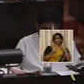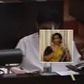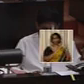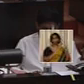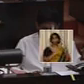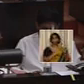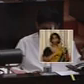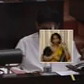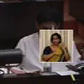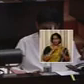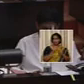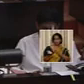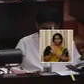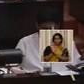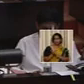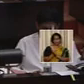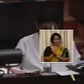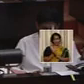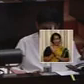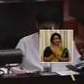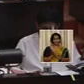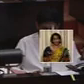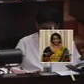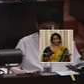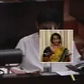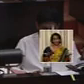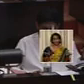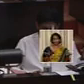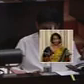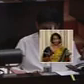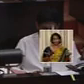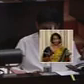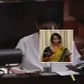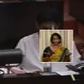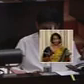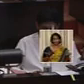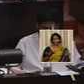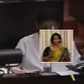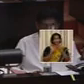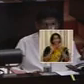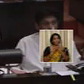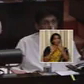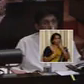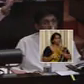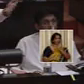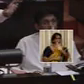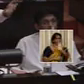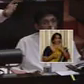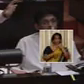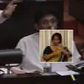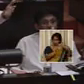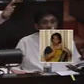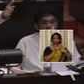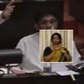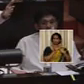ප්‍රබාධකරනවා යම් බුද්ධලයක් බේර ගන්න හරි බොහොම ඉස්සිතේ ඔබතුමාට දැන් පයිට බෝඩ ඔබතුමා බොහොම ස්තුති කියලා බෑ ආණ්ඩුවේ උත්තරයක් දෙන්න